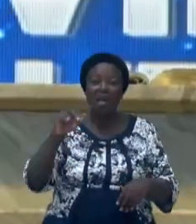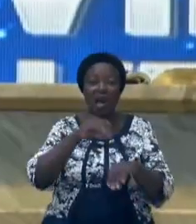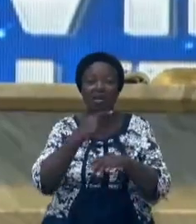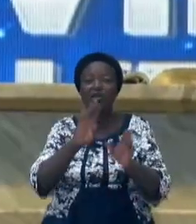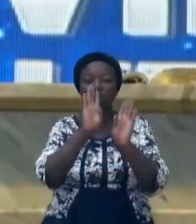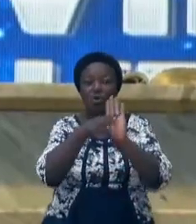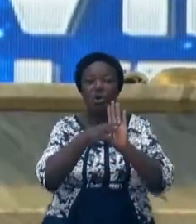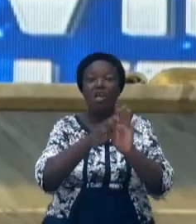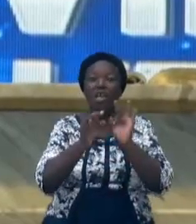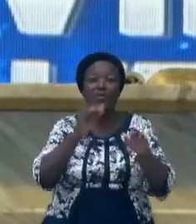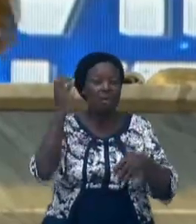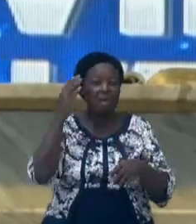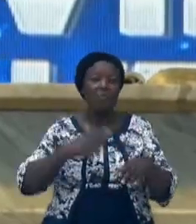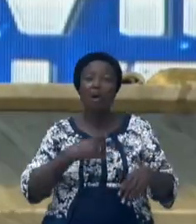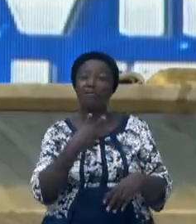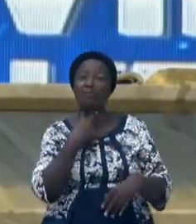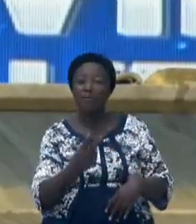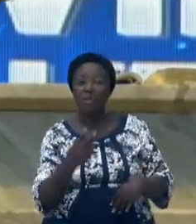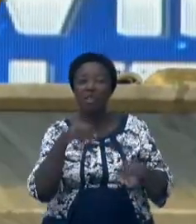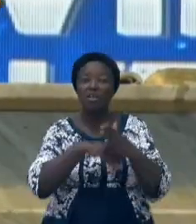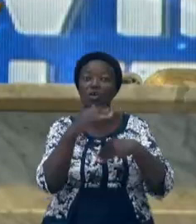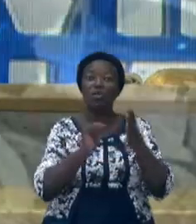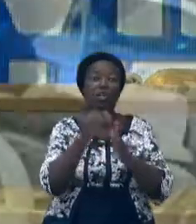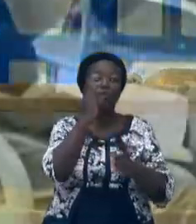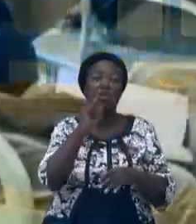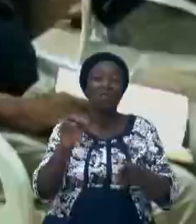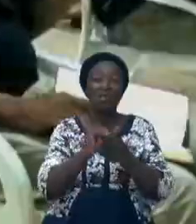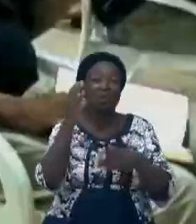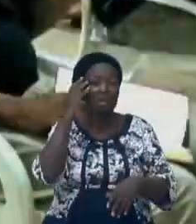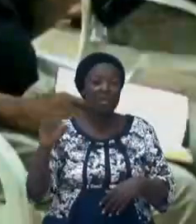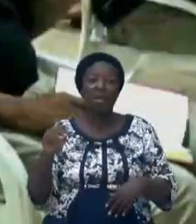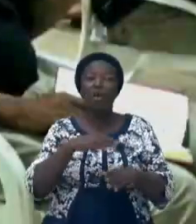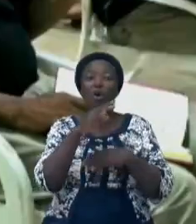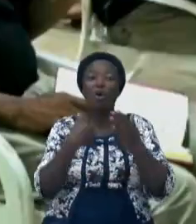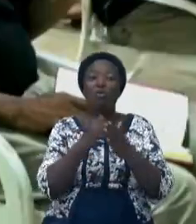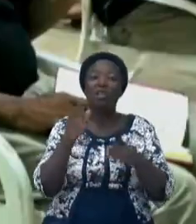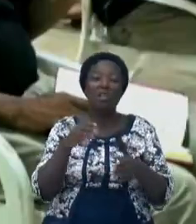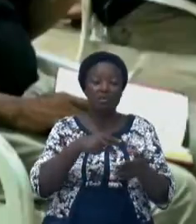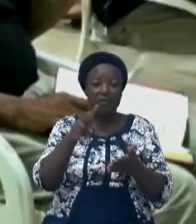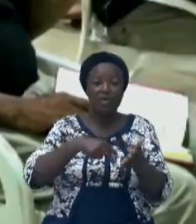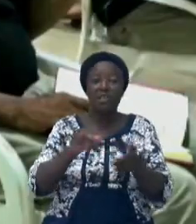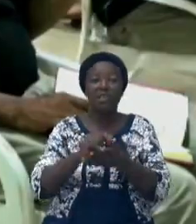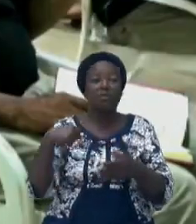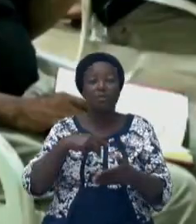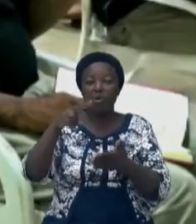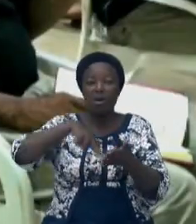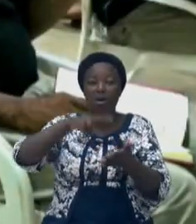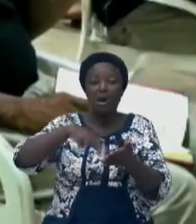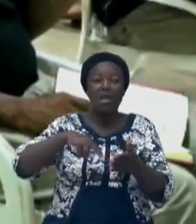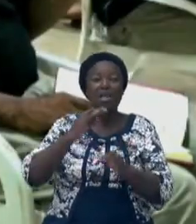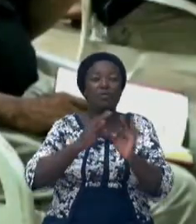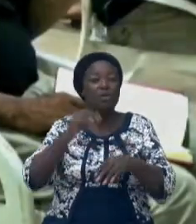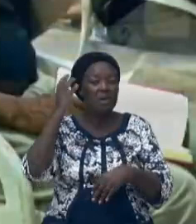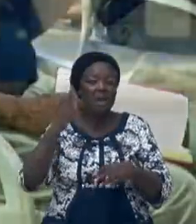frappe à la porte sais tu entends ma voix dans tous les cas ce que j'écoute tattoo